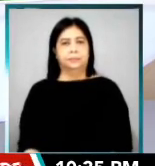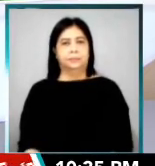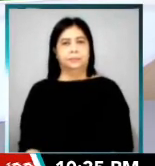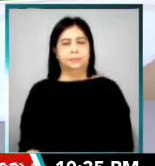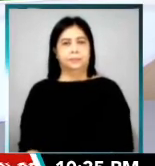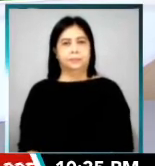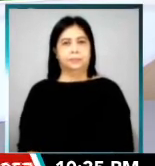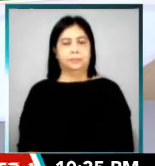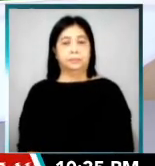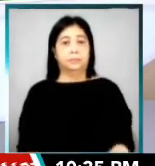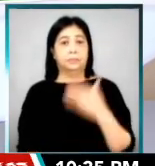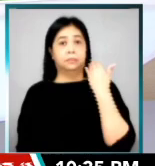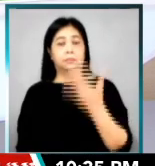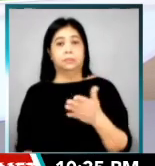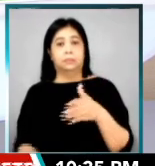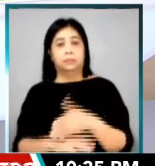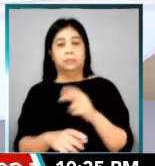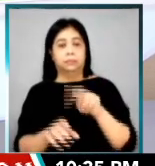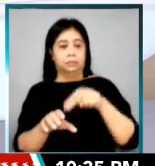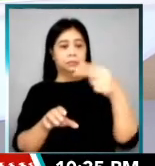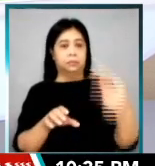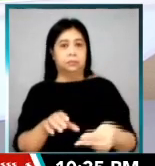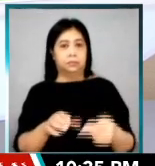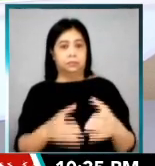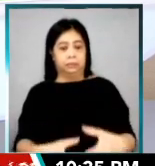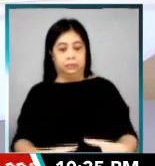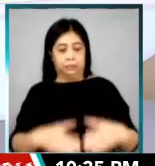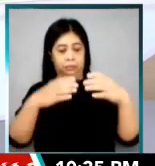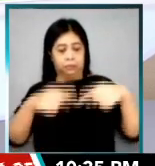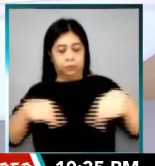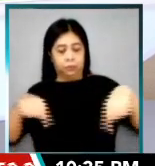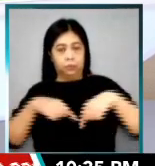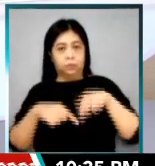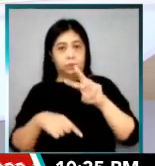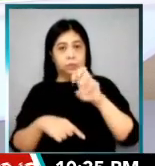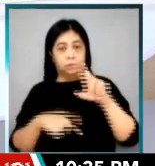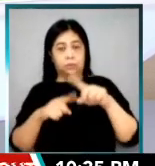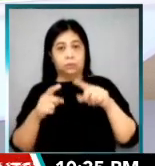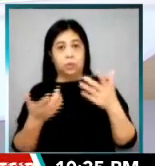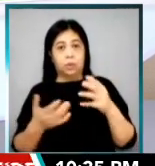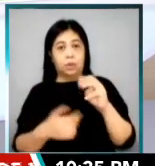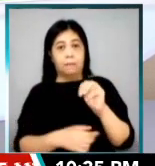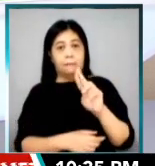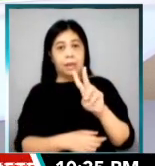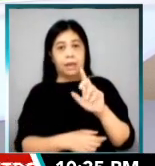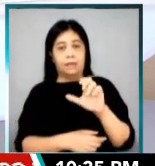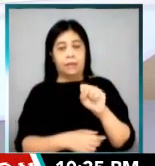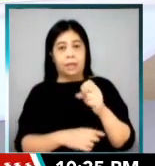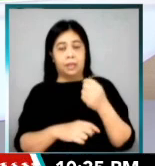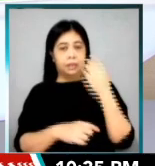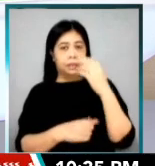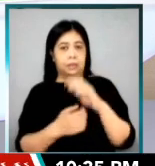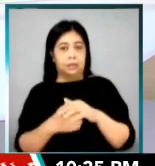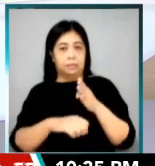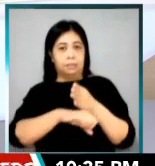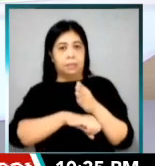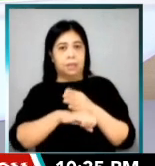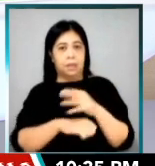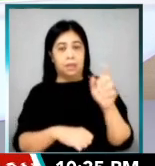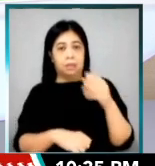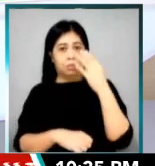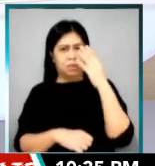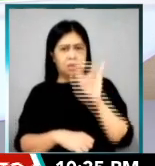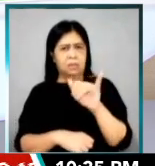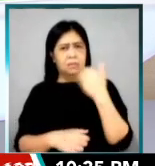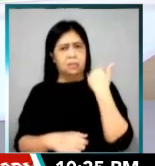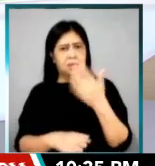Patay matapos mahulog sa balon ng isang bata sa Mariveles, Bataan. Sa Marilao, Bulacan, isang bata rin ang namatay ng